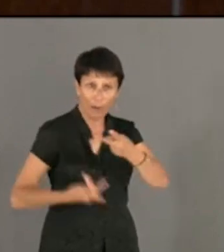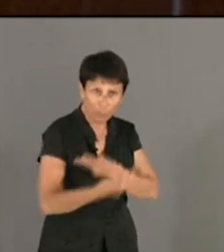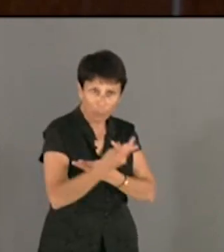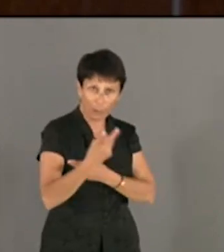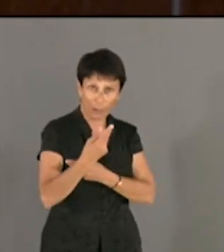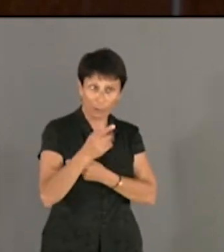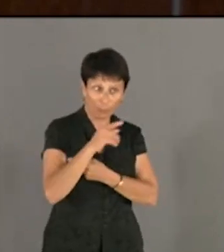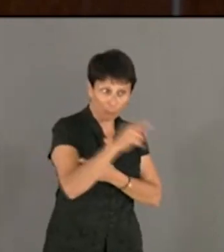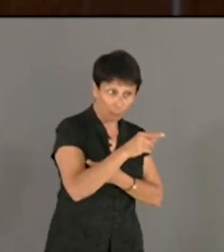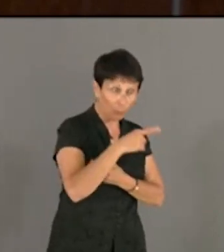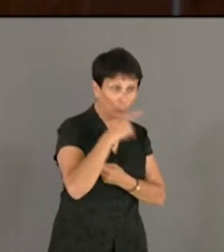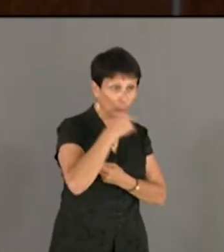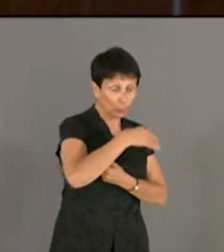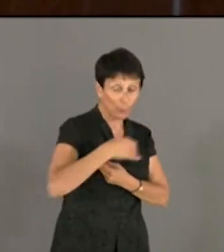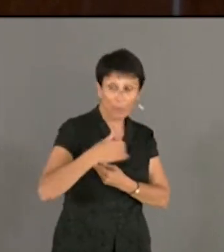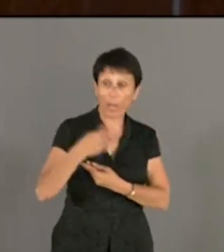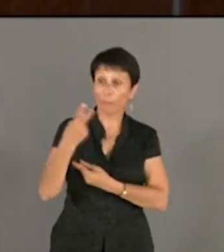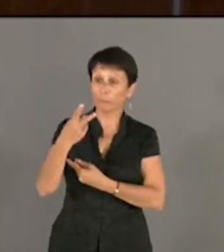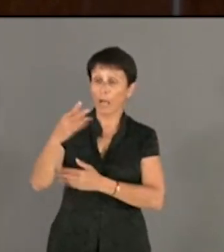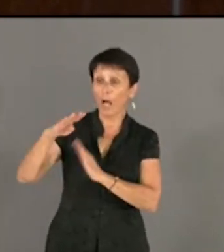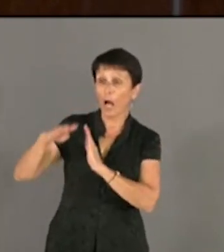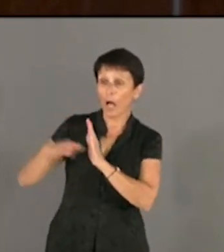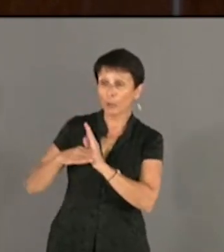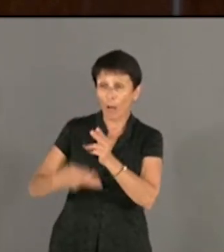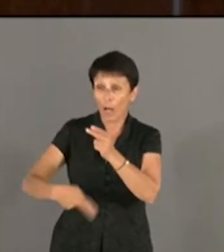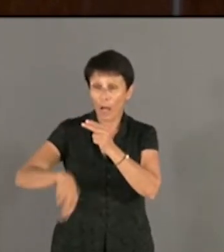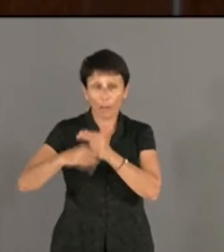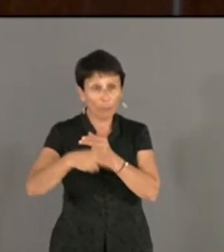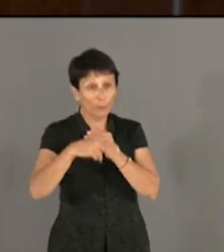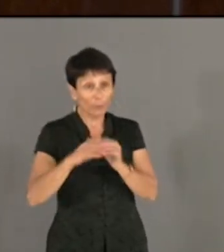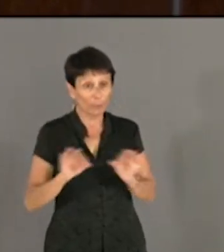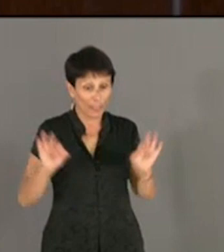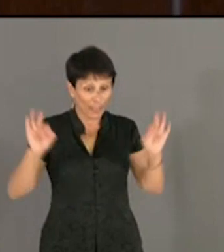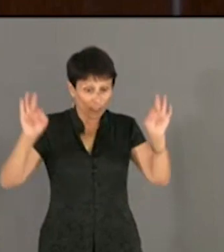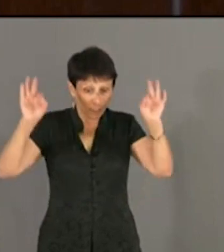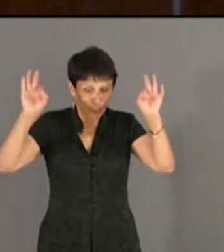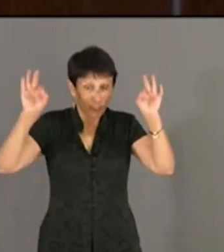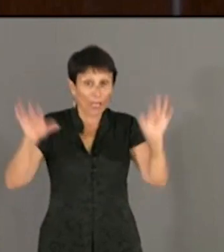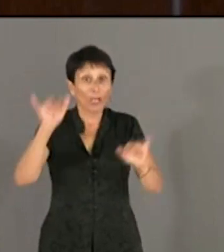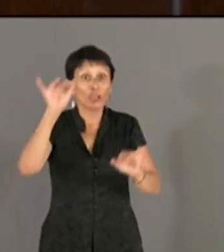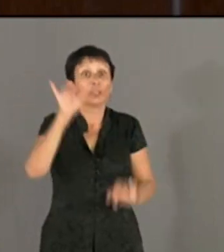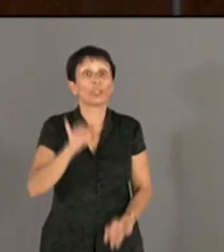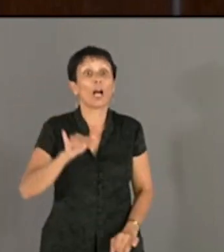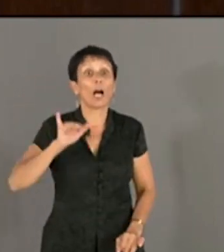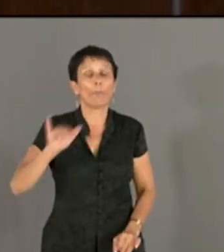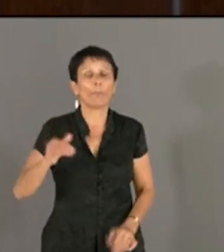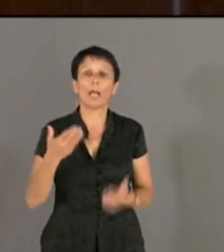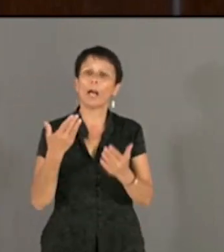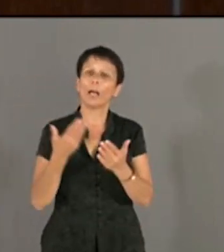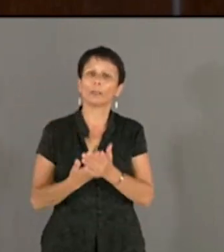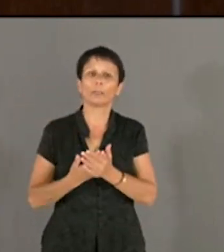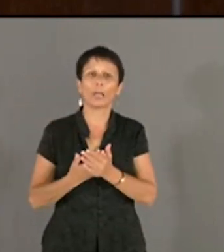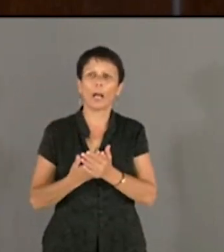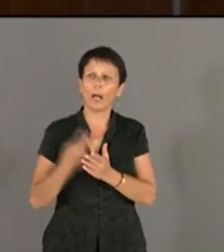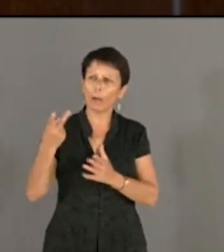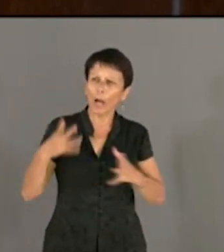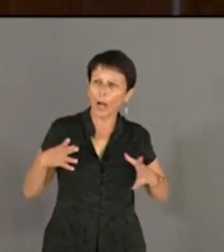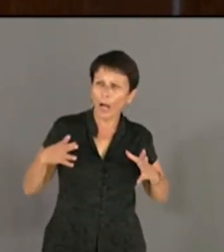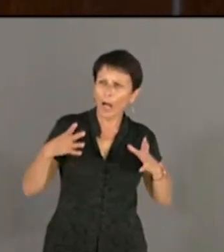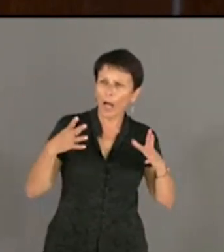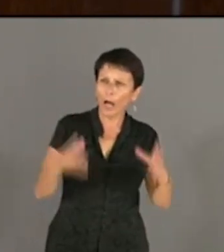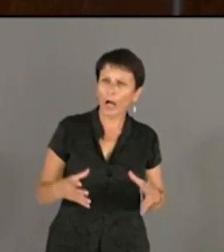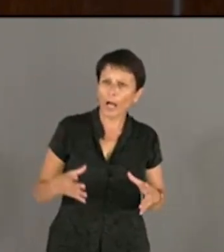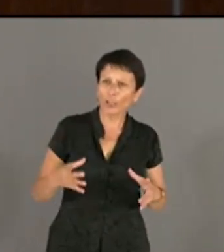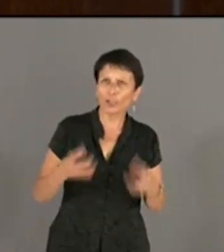à vos adjoints. Nous n'obtenons jamais de réponse. Ça va quand même à l'encontre de vos engagements d'une